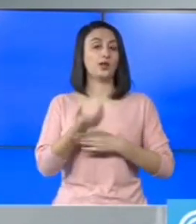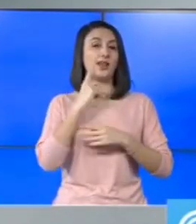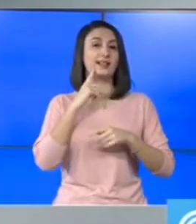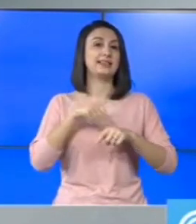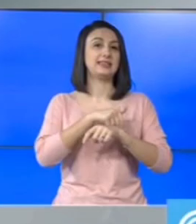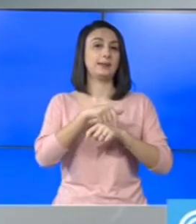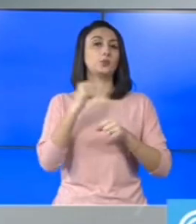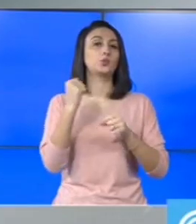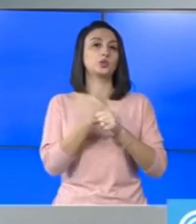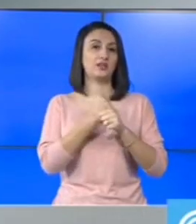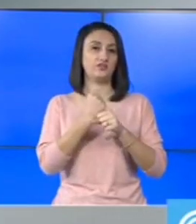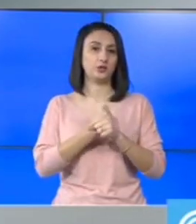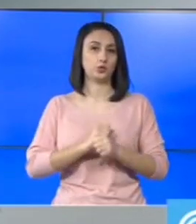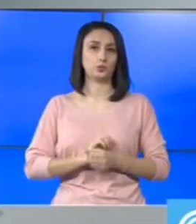timpul serviciului